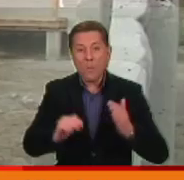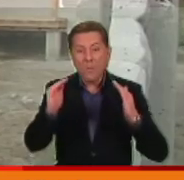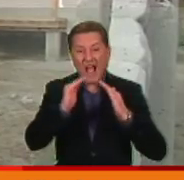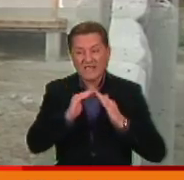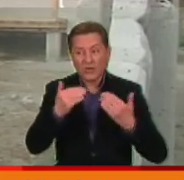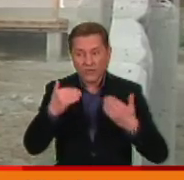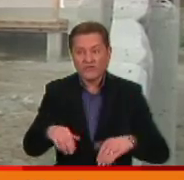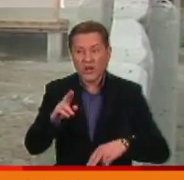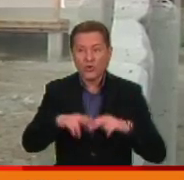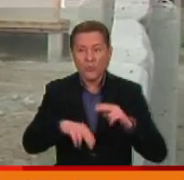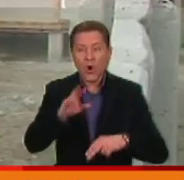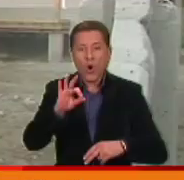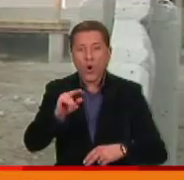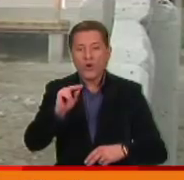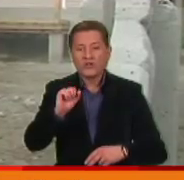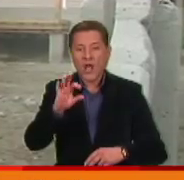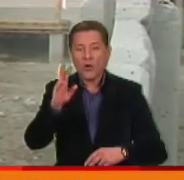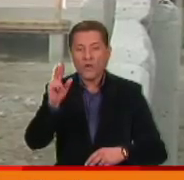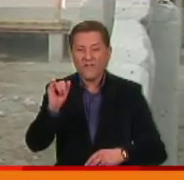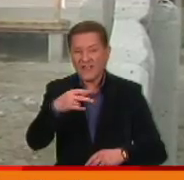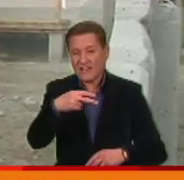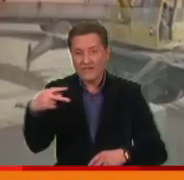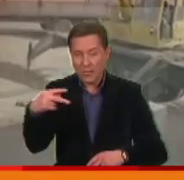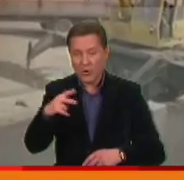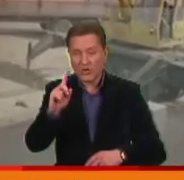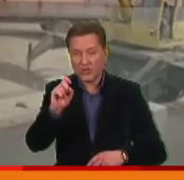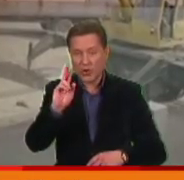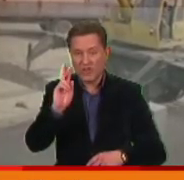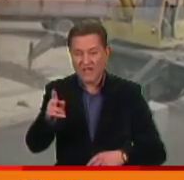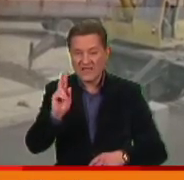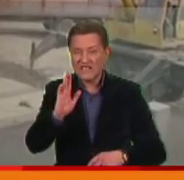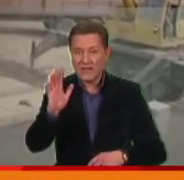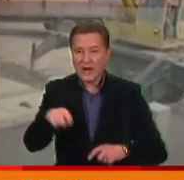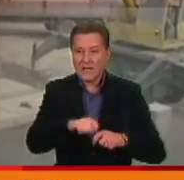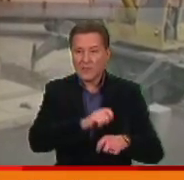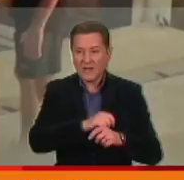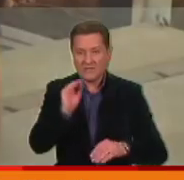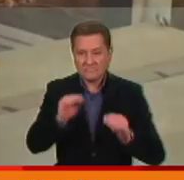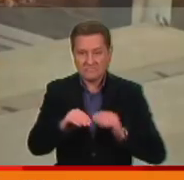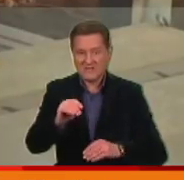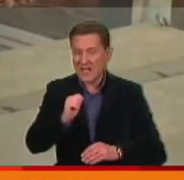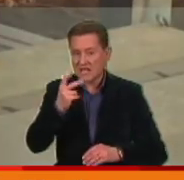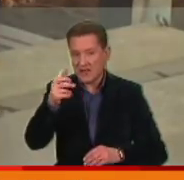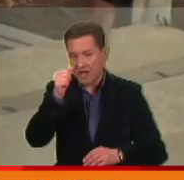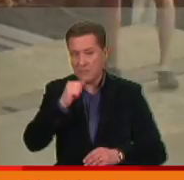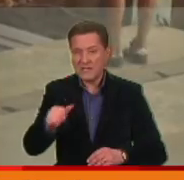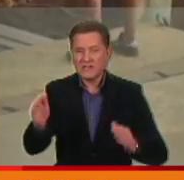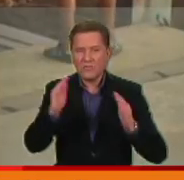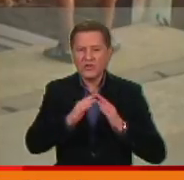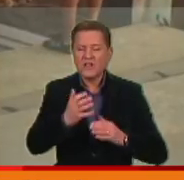вже добудовують в Очакові. 2 поверхи, 120 квадратів. Зібрали дім за кілька місяців. Будинок